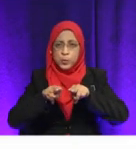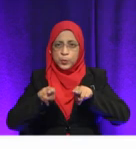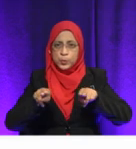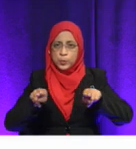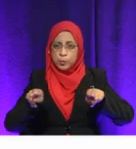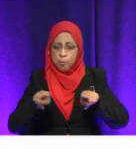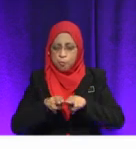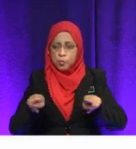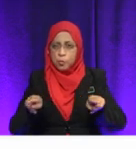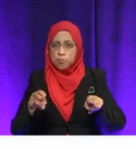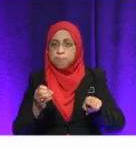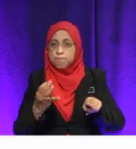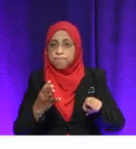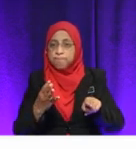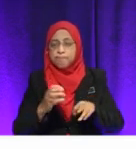ini